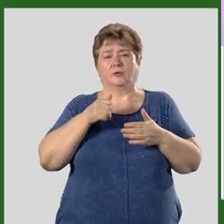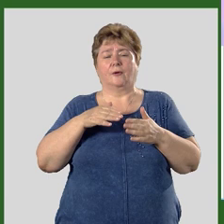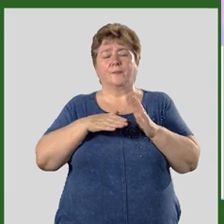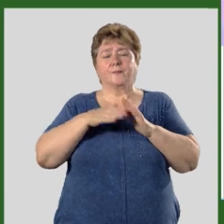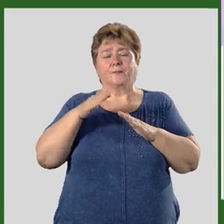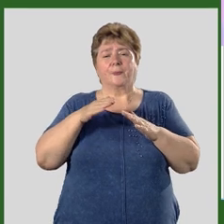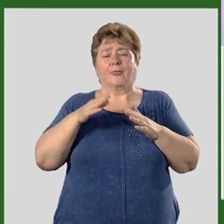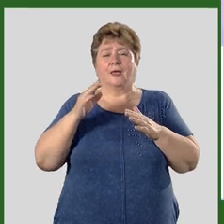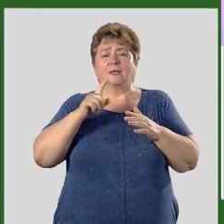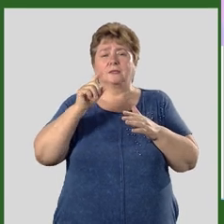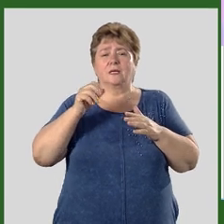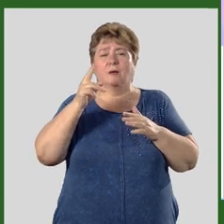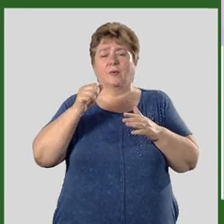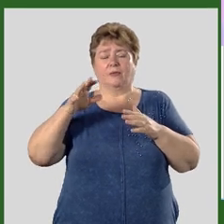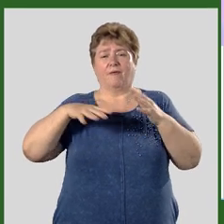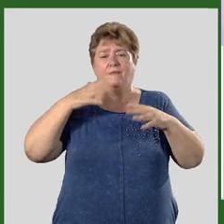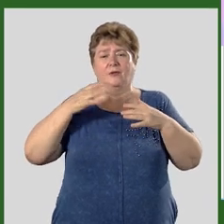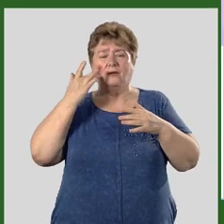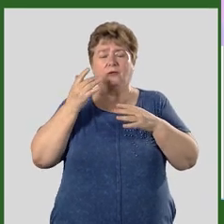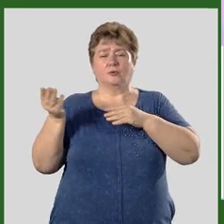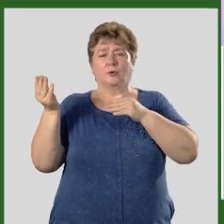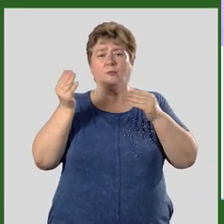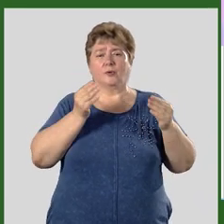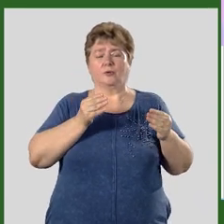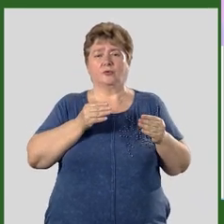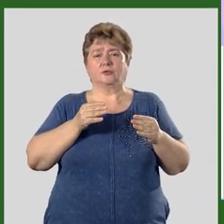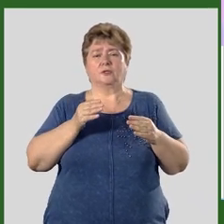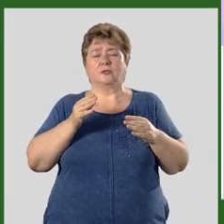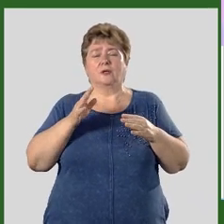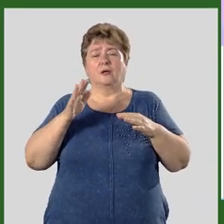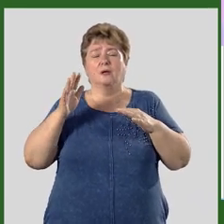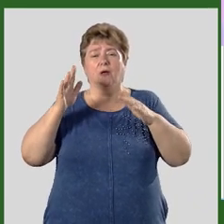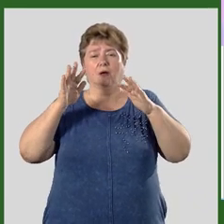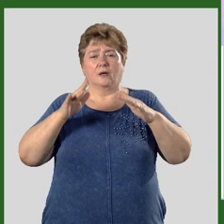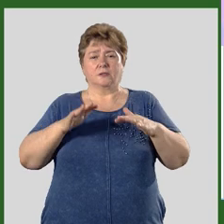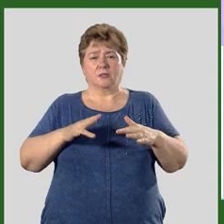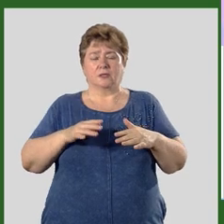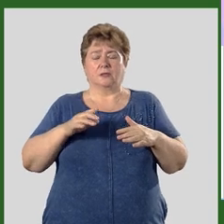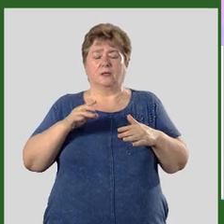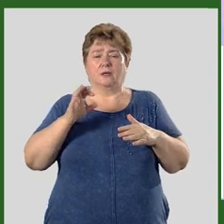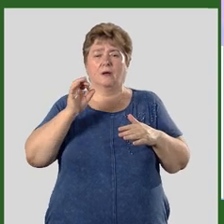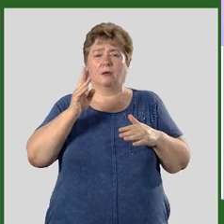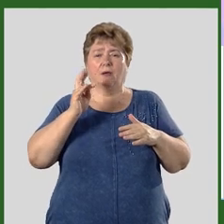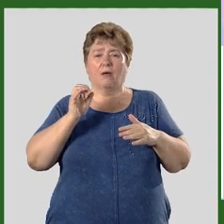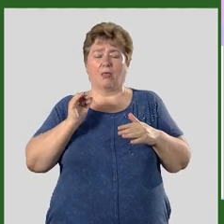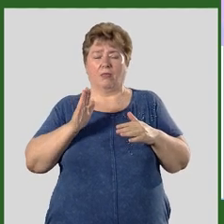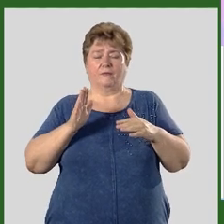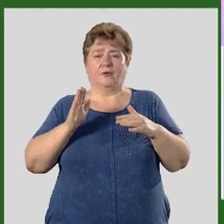Преобладают западные ветры, которые приносят с океана осадки в западные районы